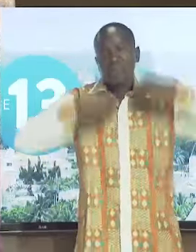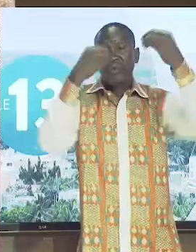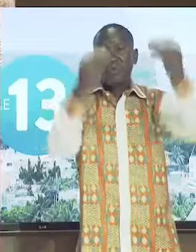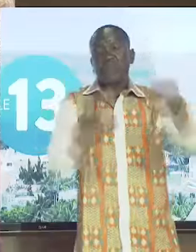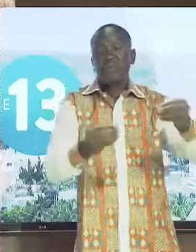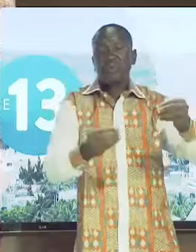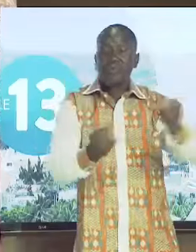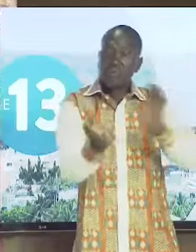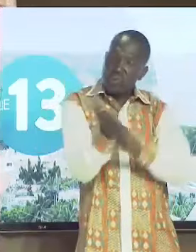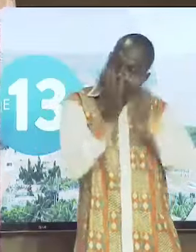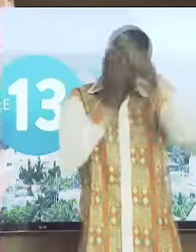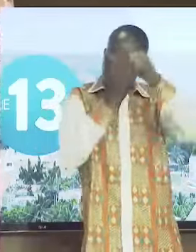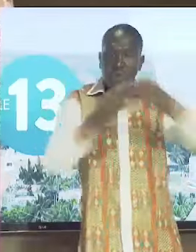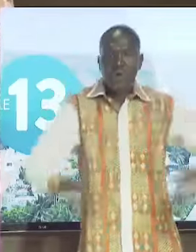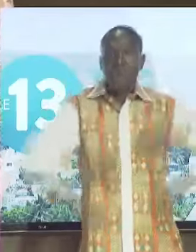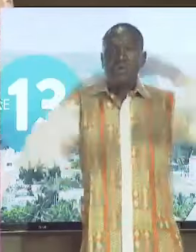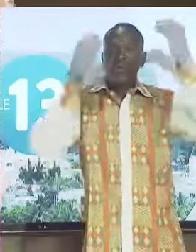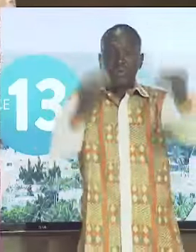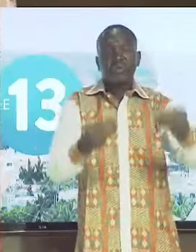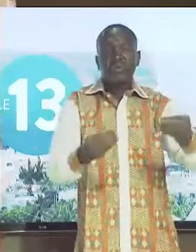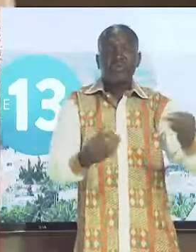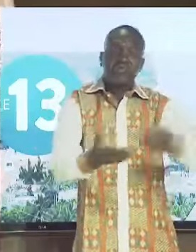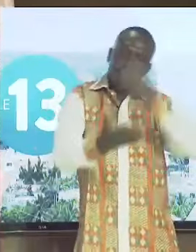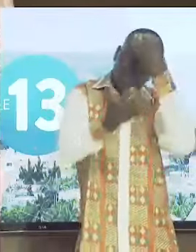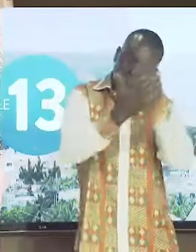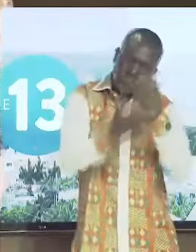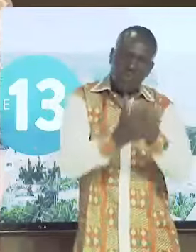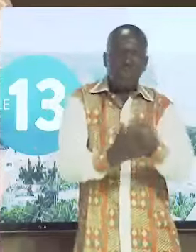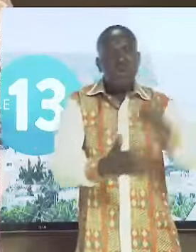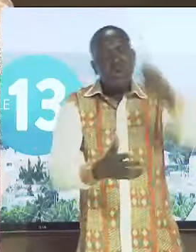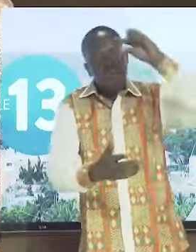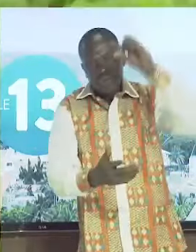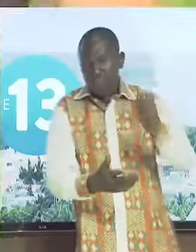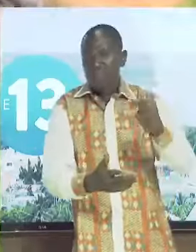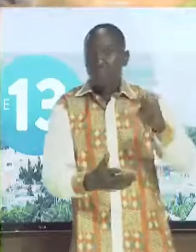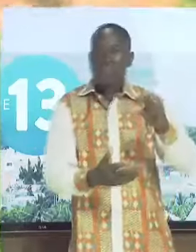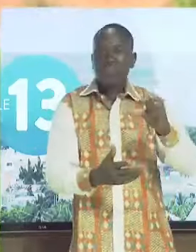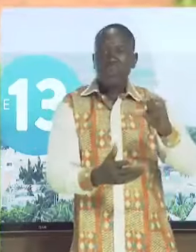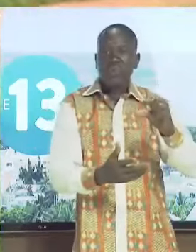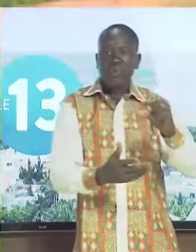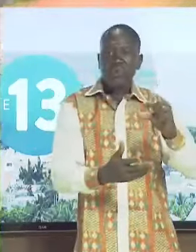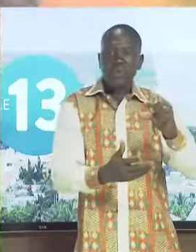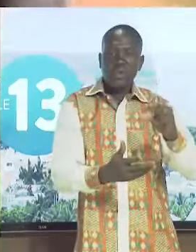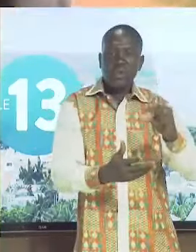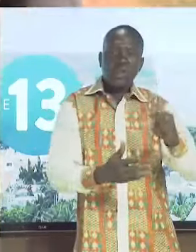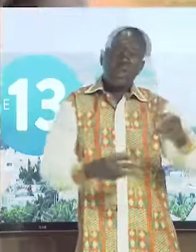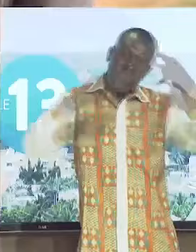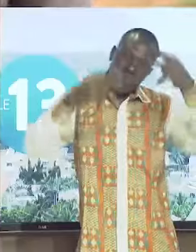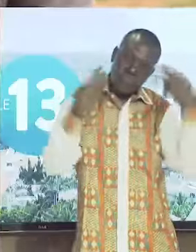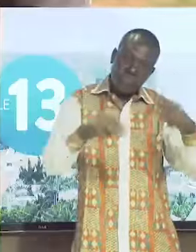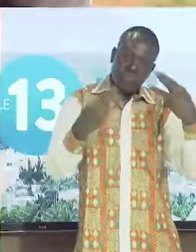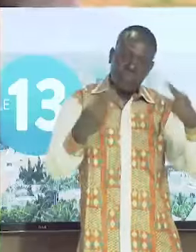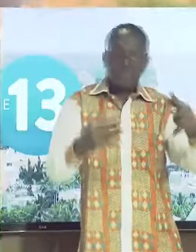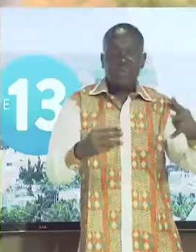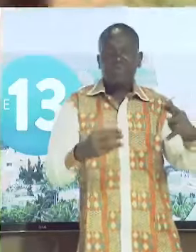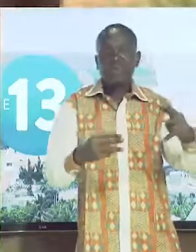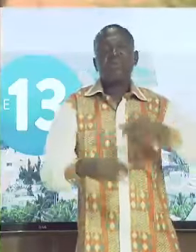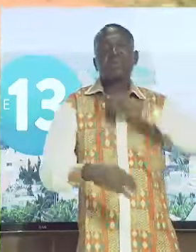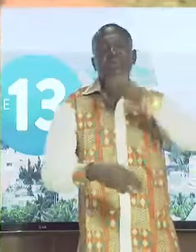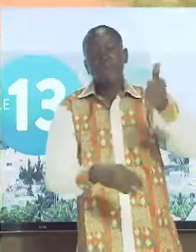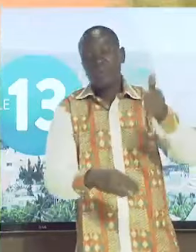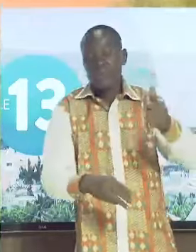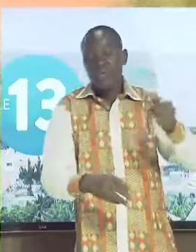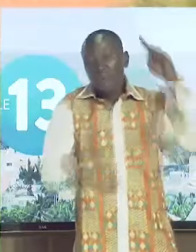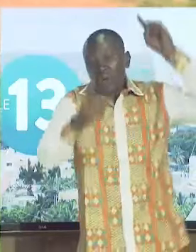semences, ils nous ont donné un peu d'argent des fois. On nous venait en aide en tout cas. Concernant le marché, franchement, ça a pris beaucoup de temps. Mais